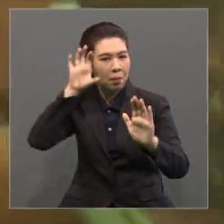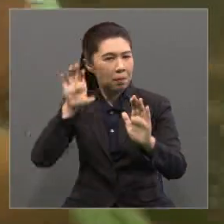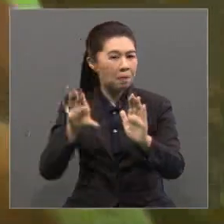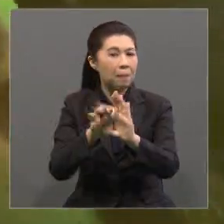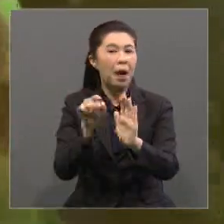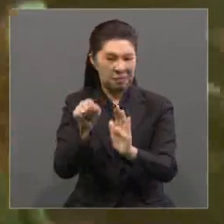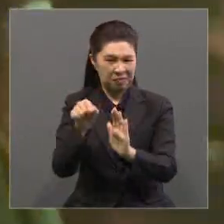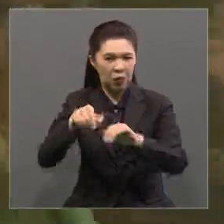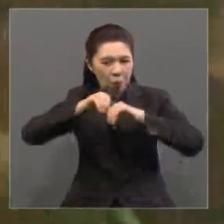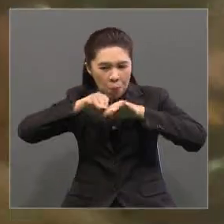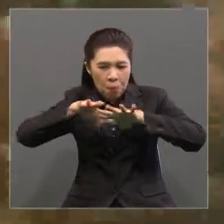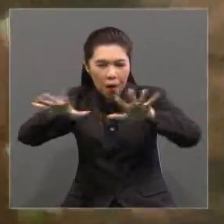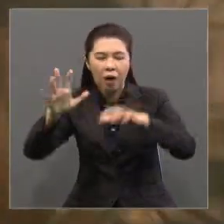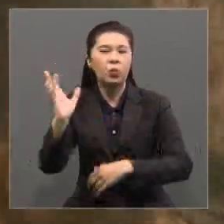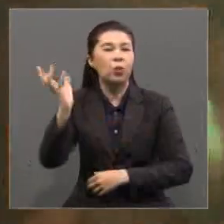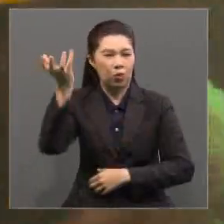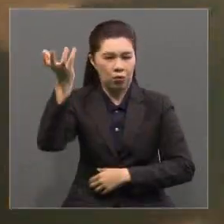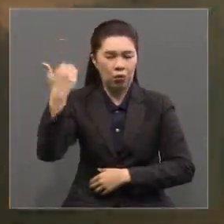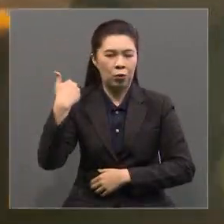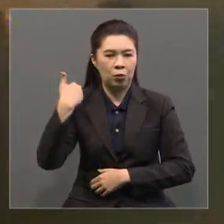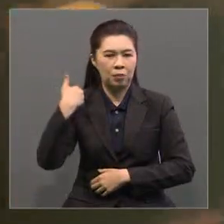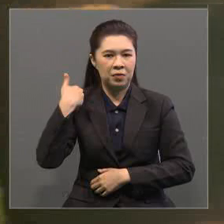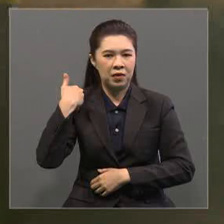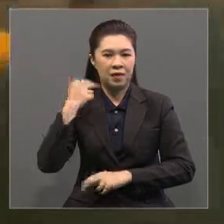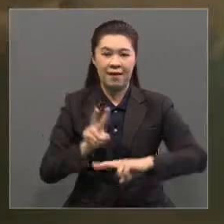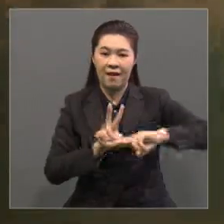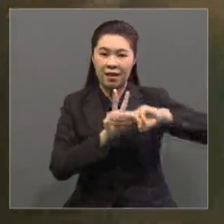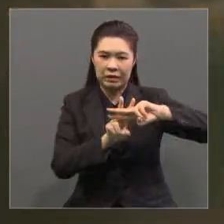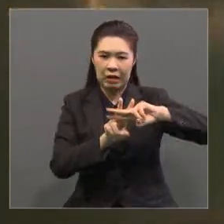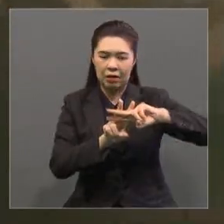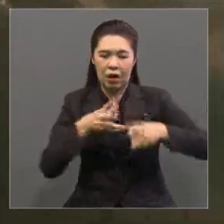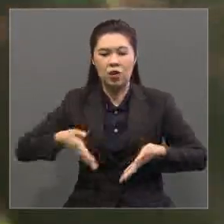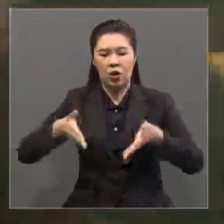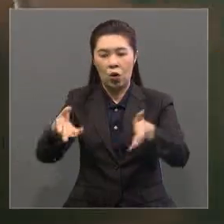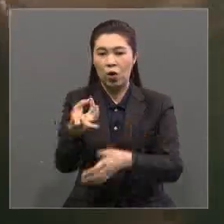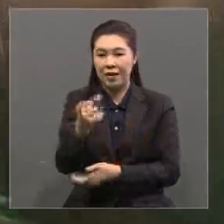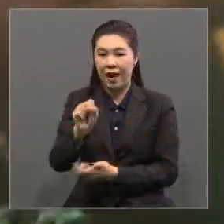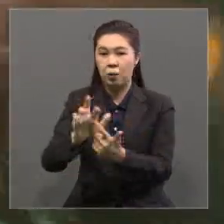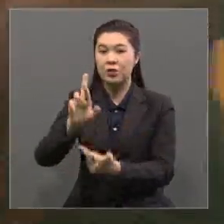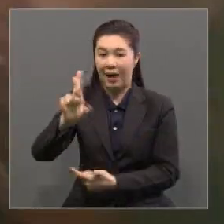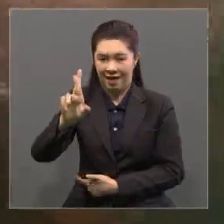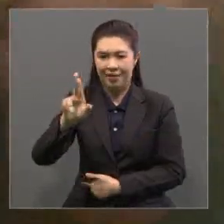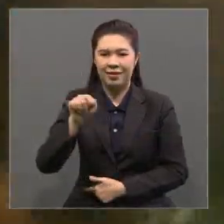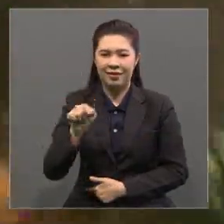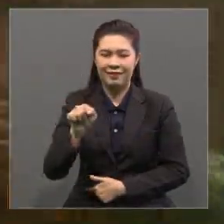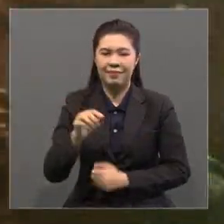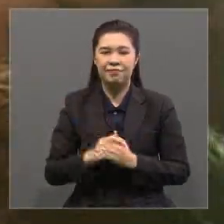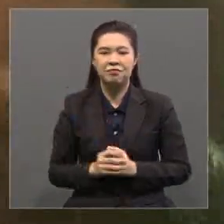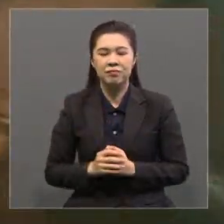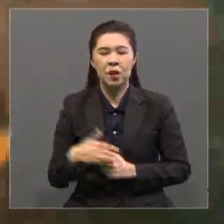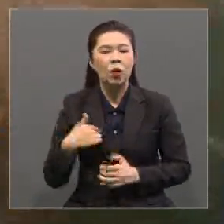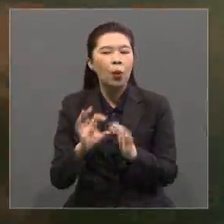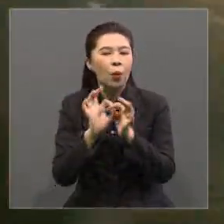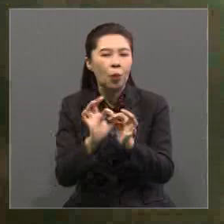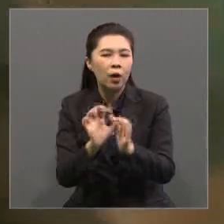เลยทีเดียวนะครับโลกออนไลน์ก็เลยมีการติดแฮชแท็กถนนข้าวสารอัปเดตสถานการณ์ที่ถนนข้าวสารหลายคนเป็น